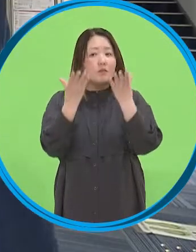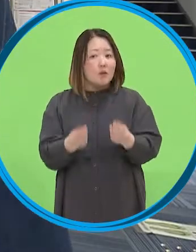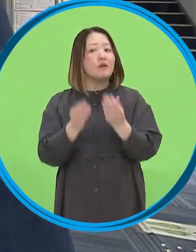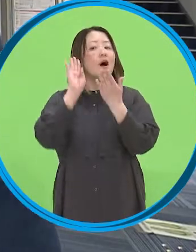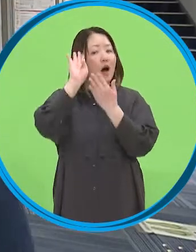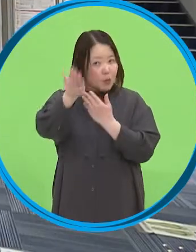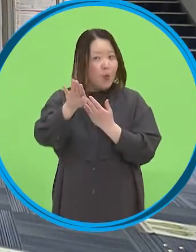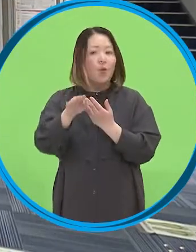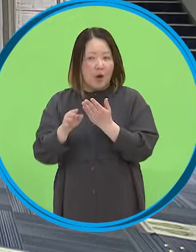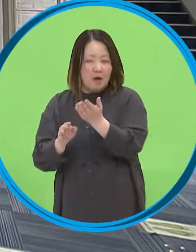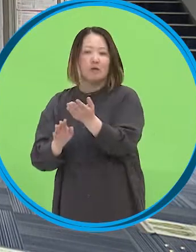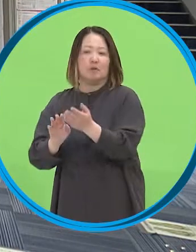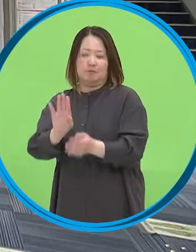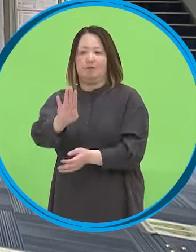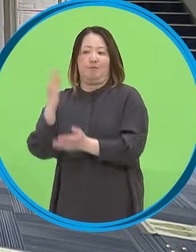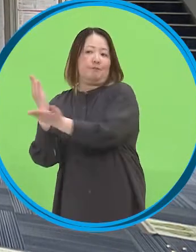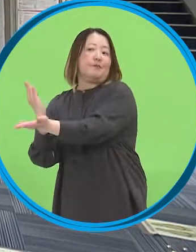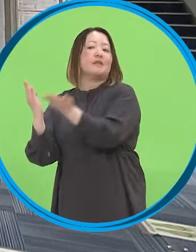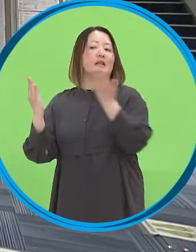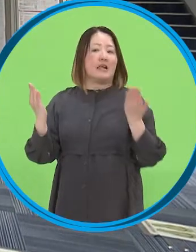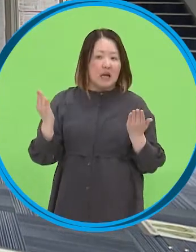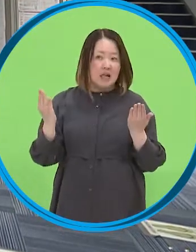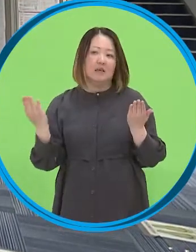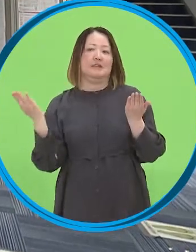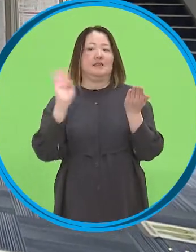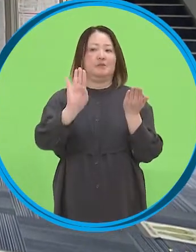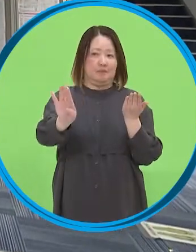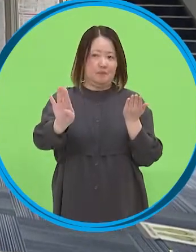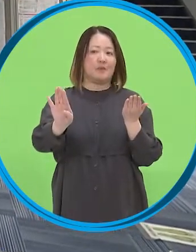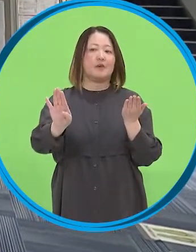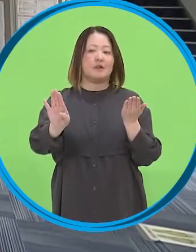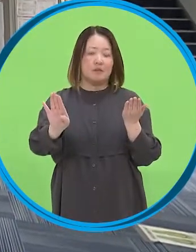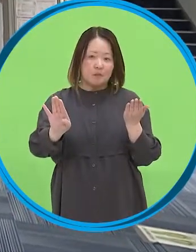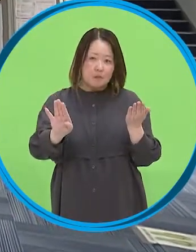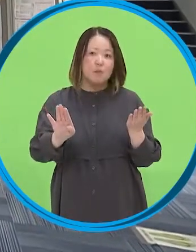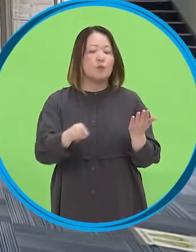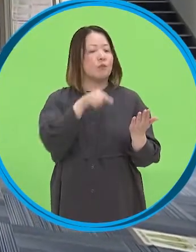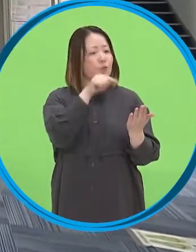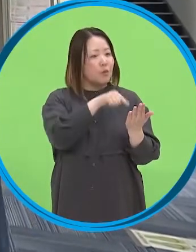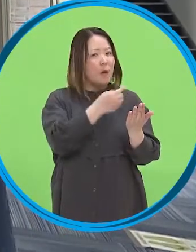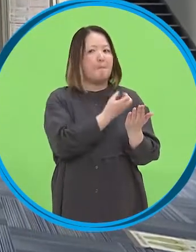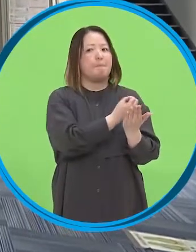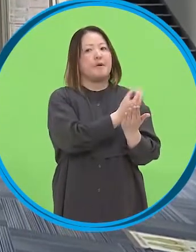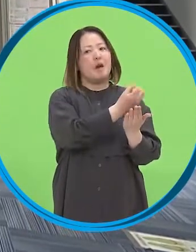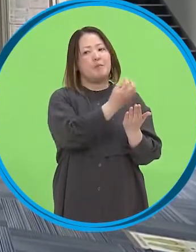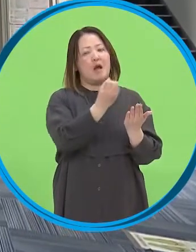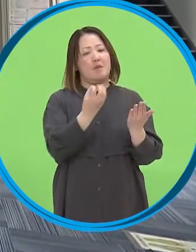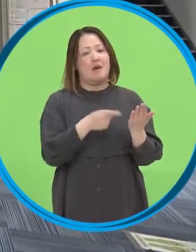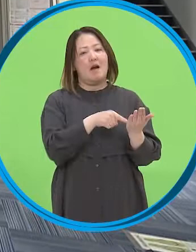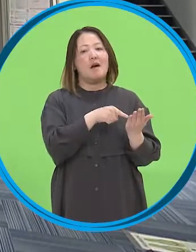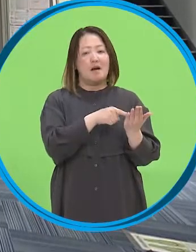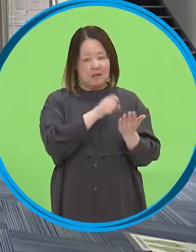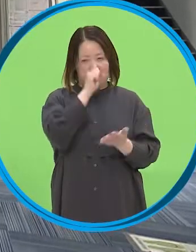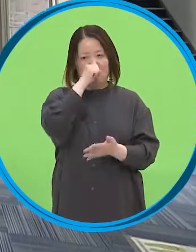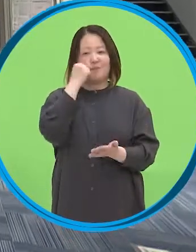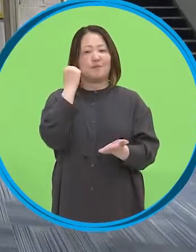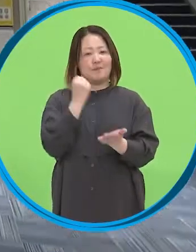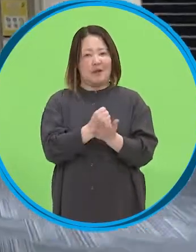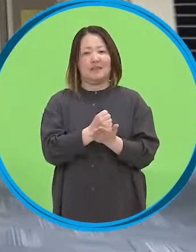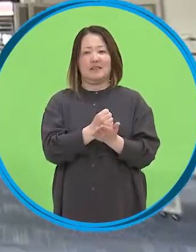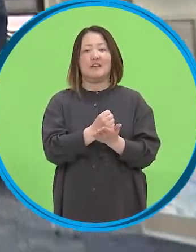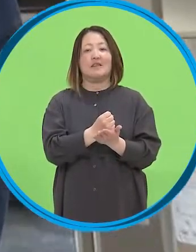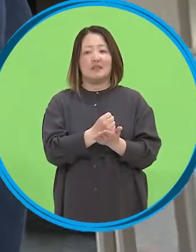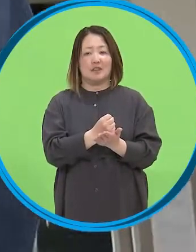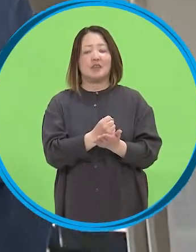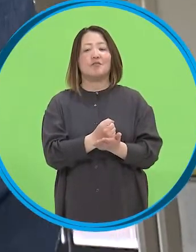除菌が完了したら本を取り出してドアを閉めてください。これでピカピカの本の完